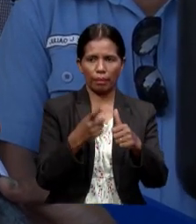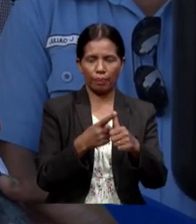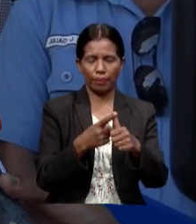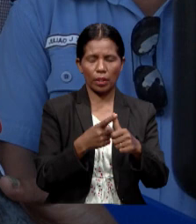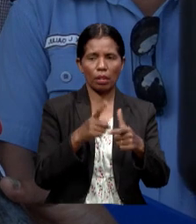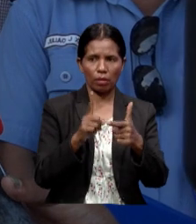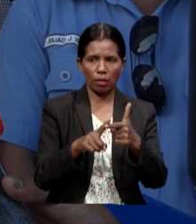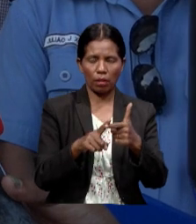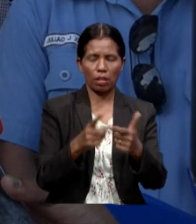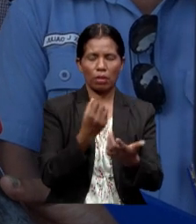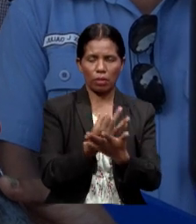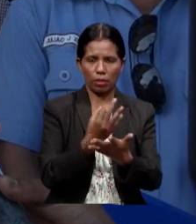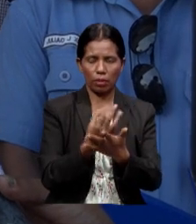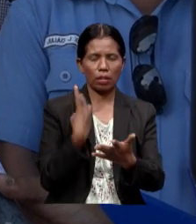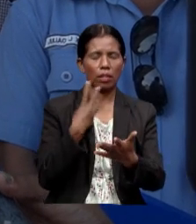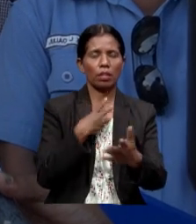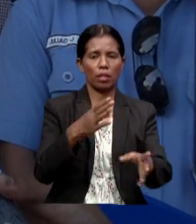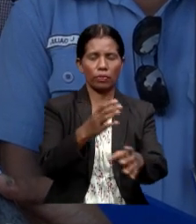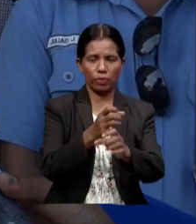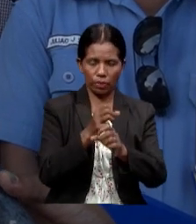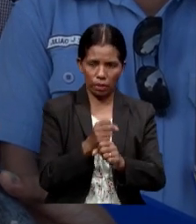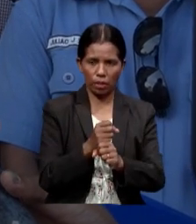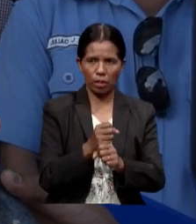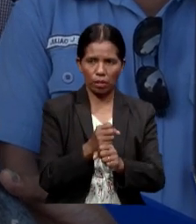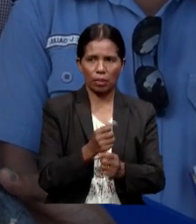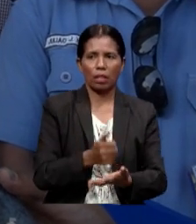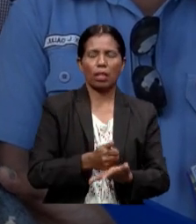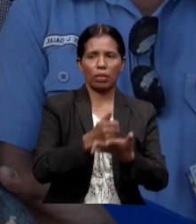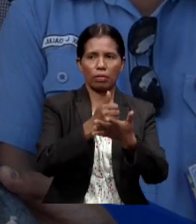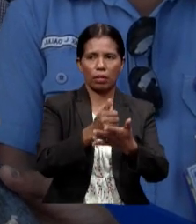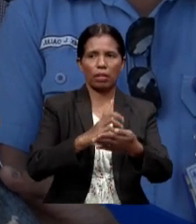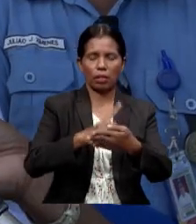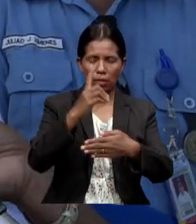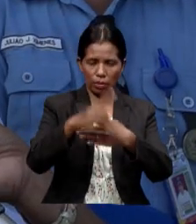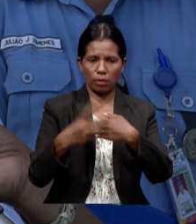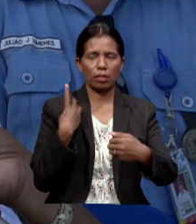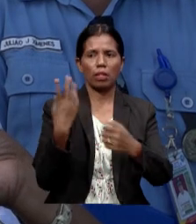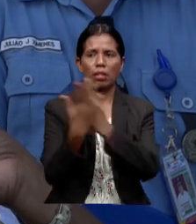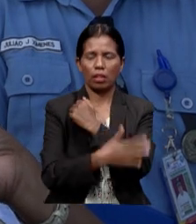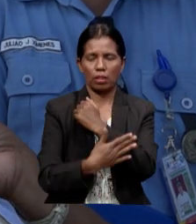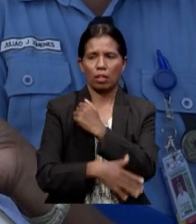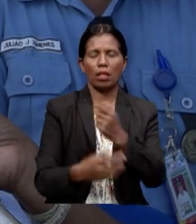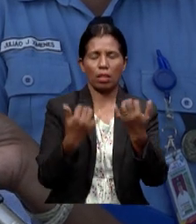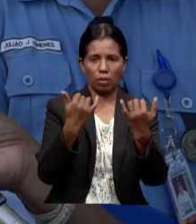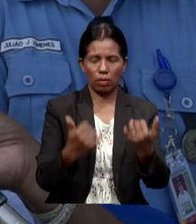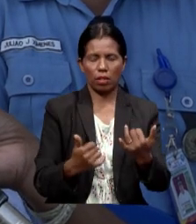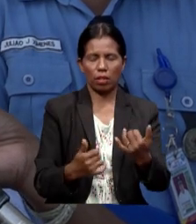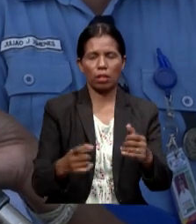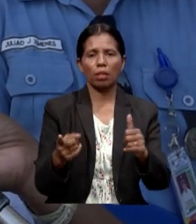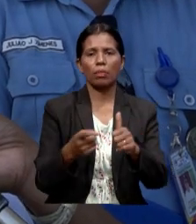segundo, Osan sana memang tera rekoya nemos, bela juda mos bayi tini desolmenti tini rainyang. Misa kore uhi ne sebuat fung